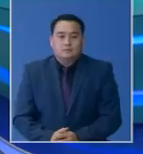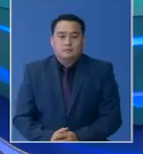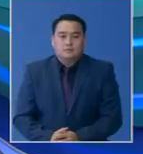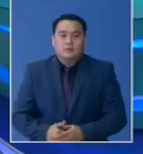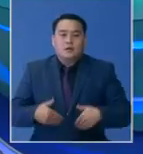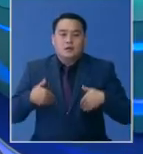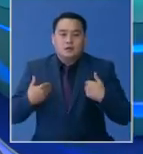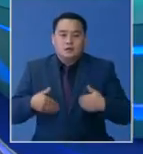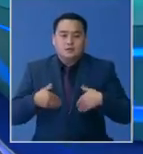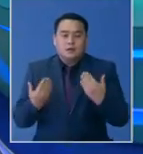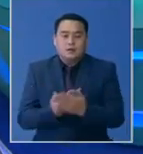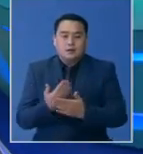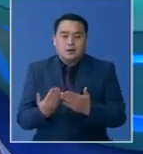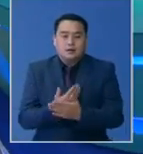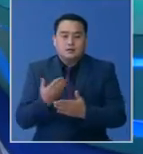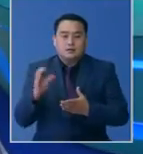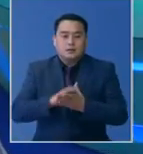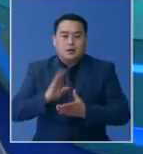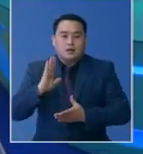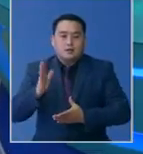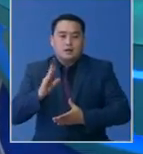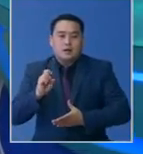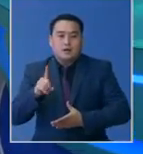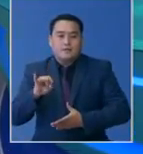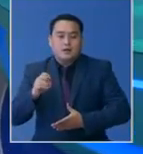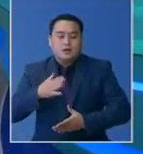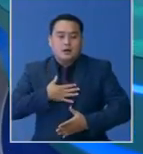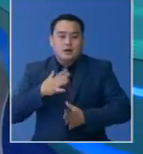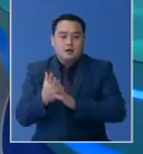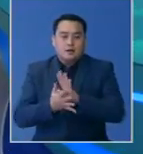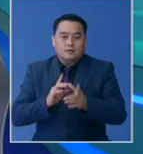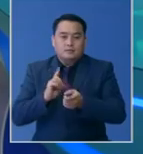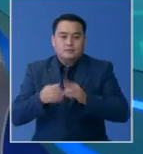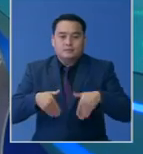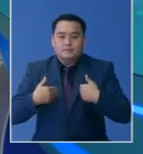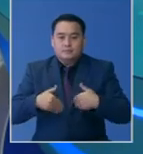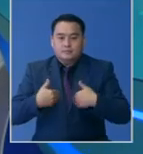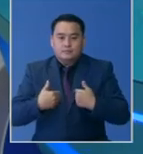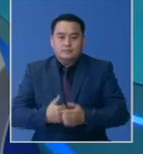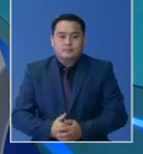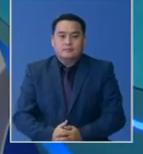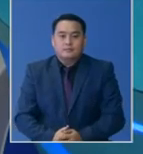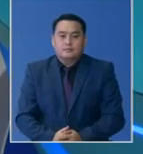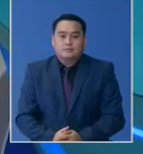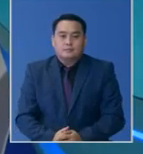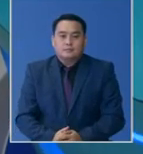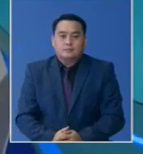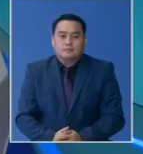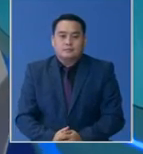армысыздар. Жетісу арнасының тікелей эфирінде жаңалықтар, студияда Эльвира Бахыт, сурдо аудармада Марат Жұмабек. Алдымен қысқаша аңдатпаға